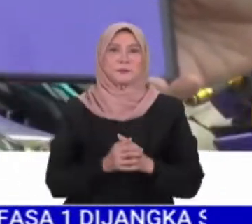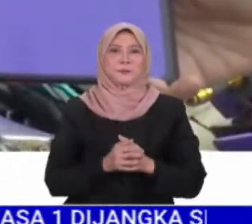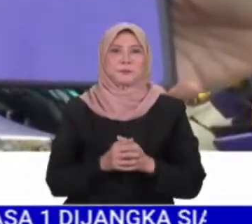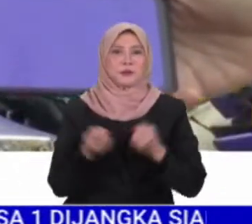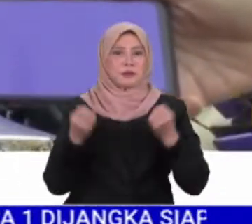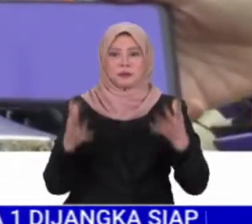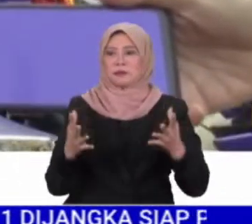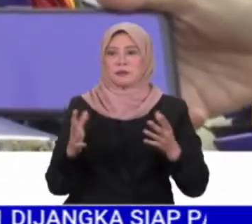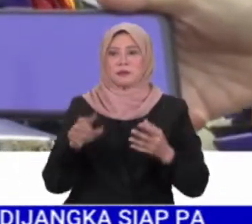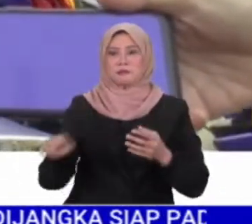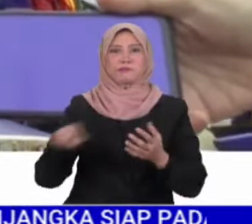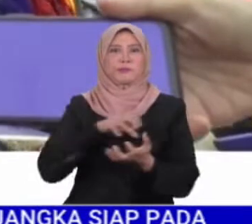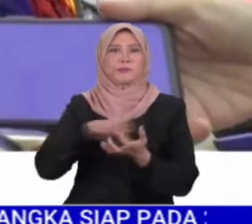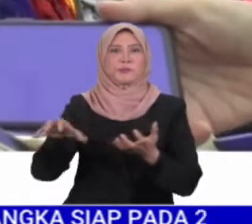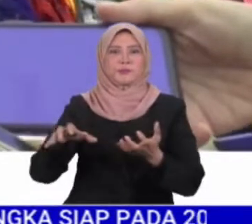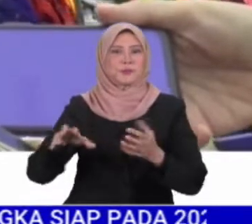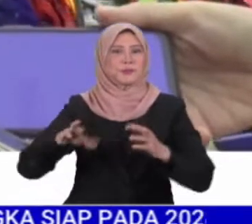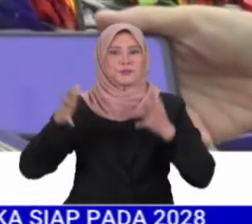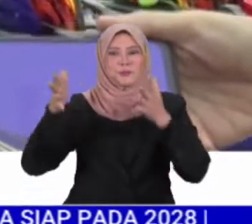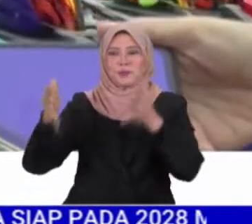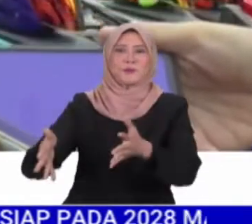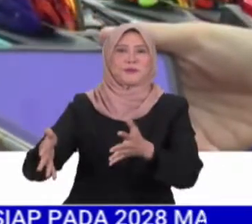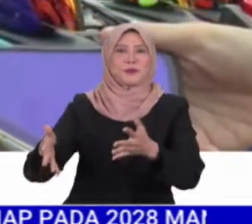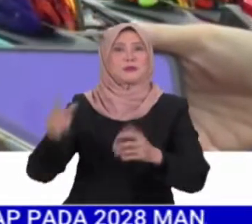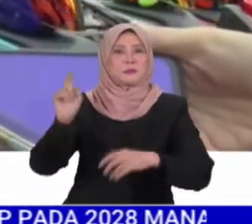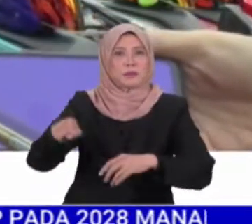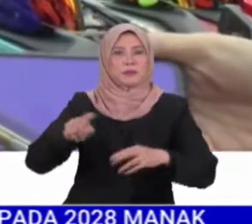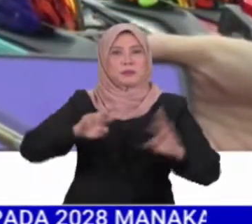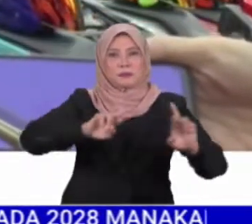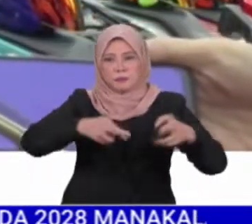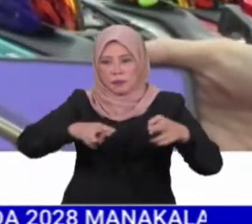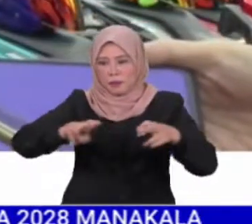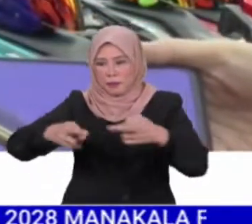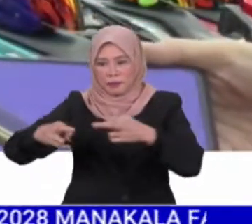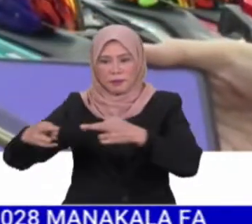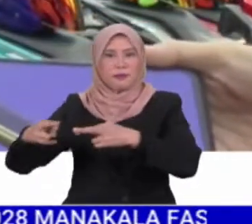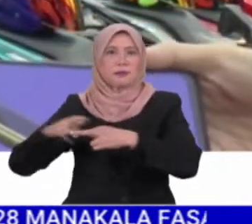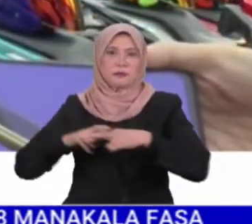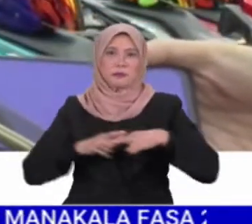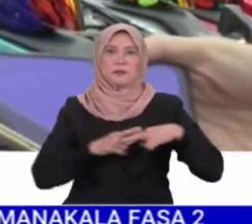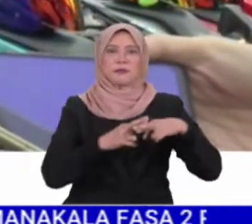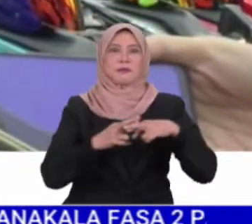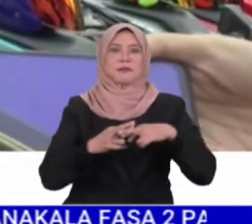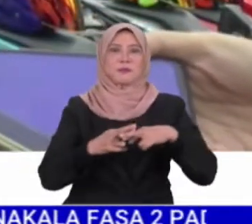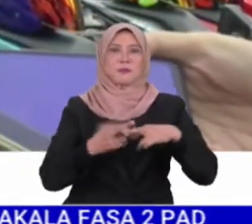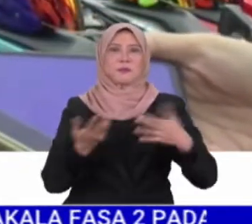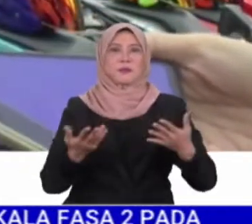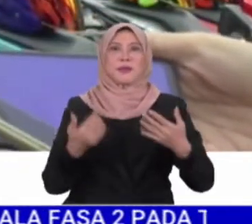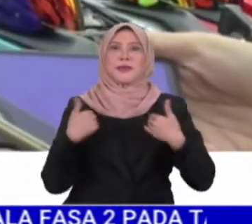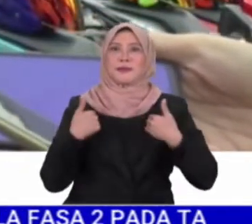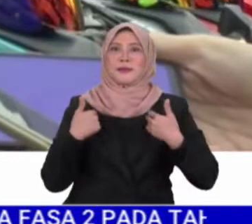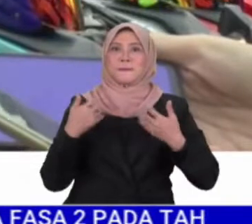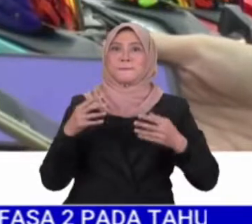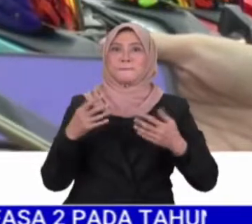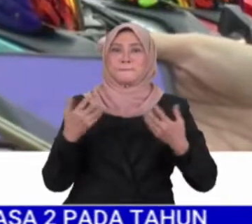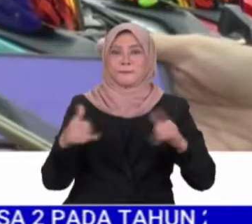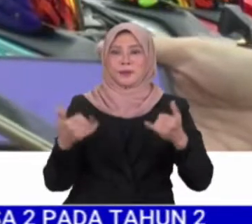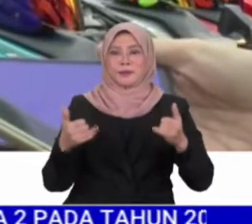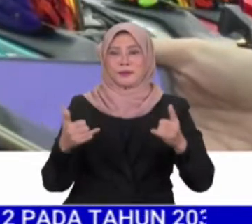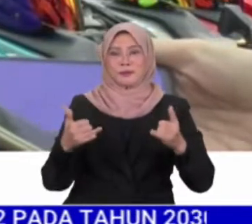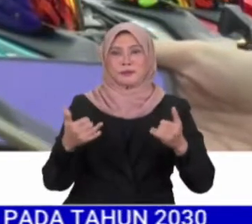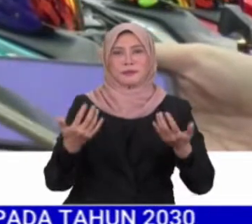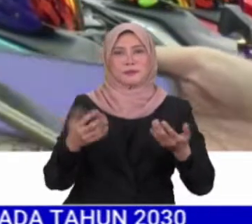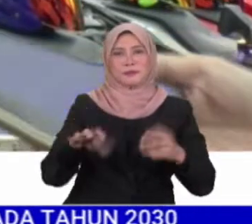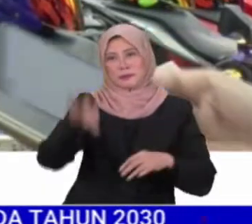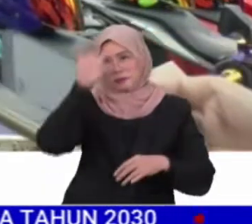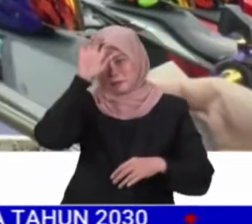gelanggang-gelanggang yang terbiar. So kita kena baik pulih untuk memastikan kesinambungan kita ada pemain-pemain, contohnya sepak takraw, volleyball